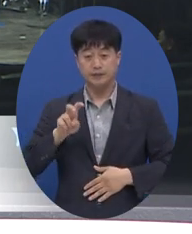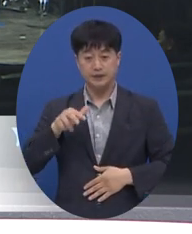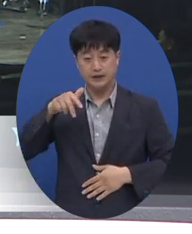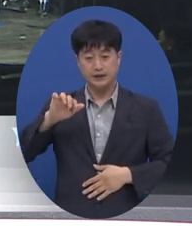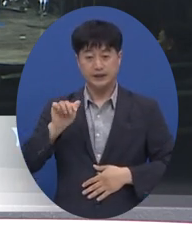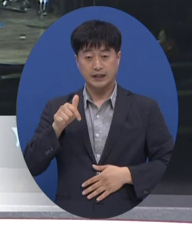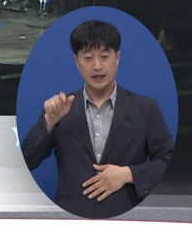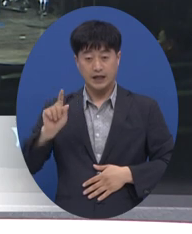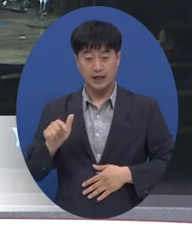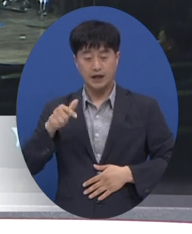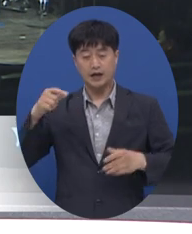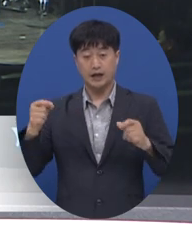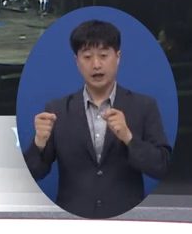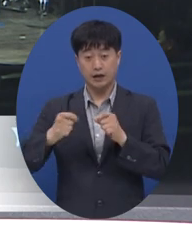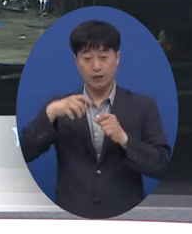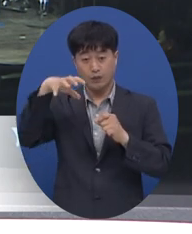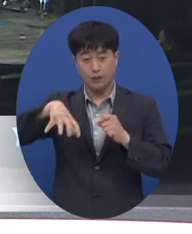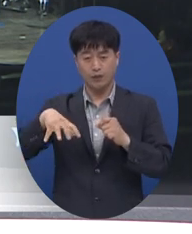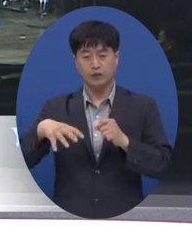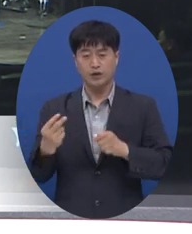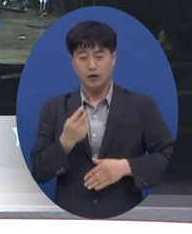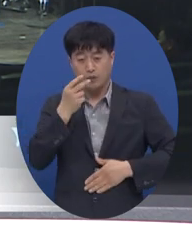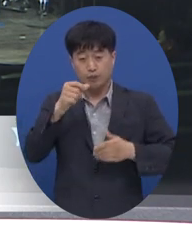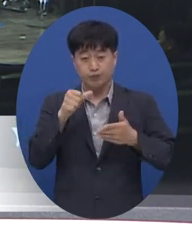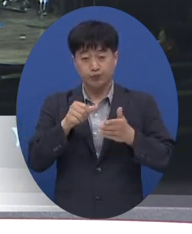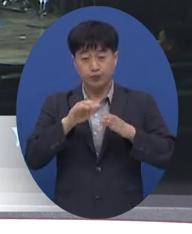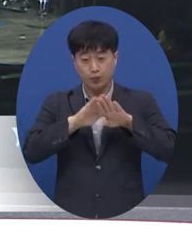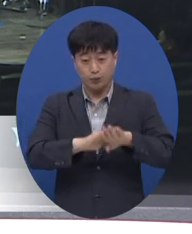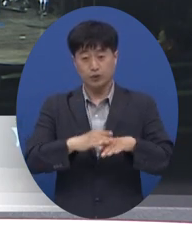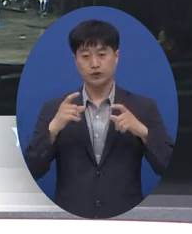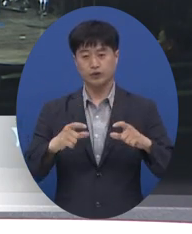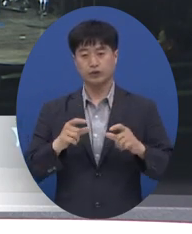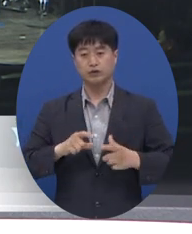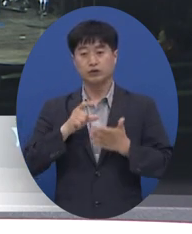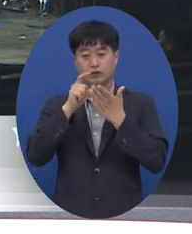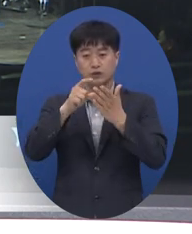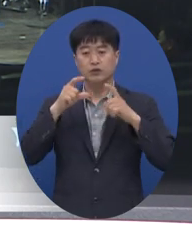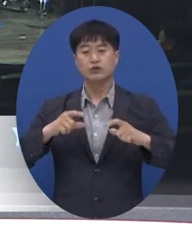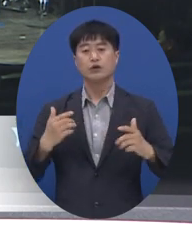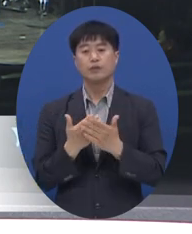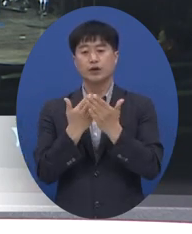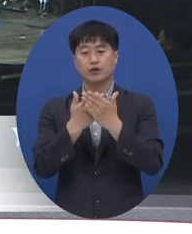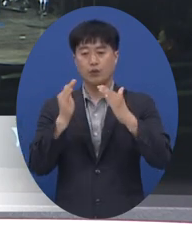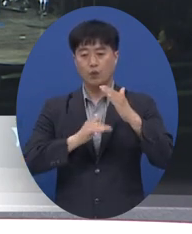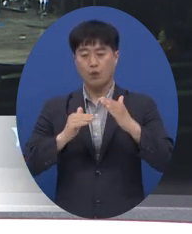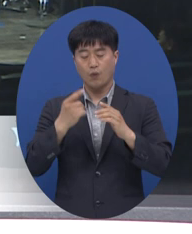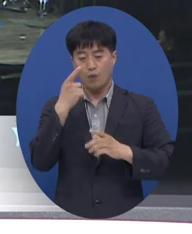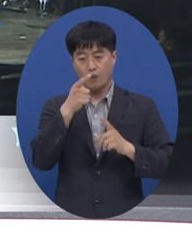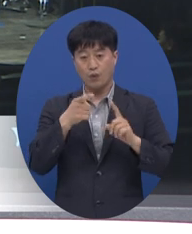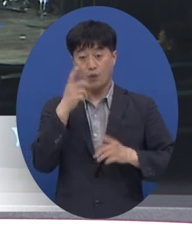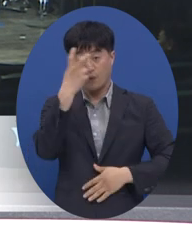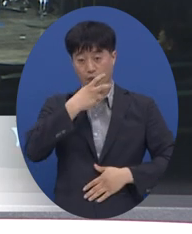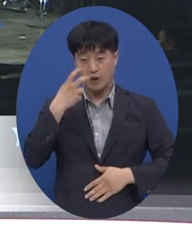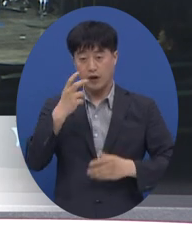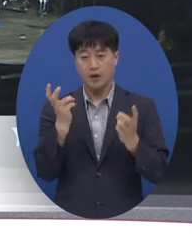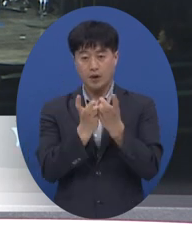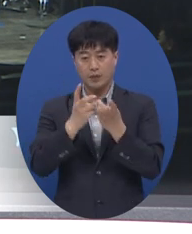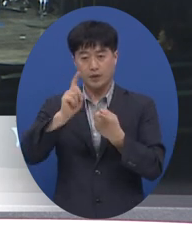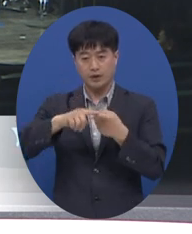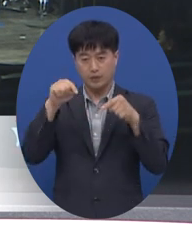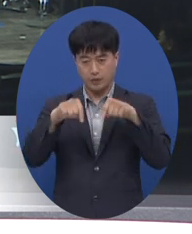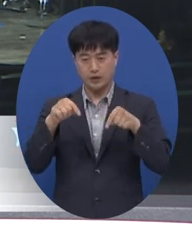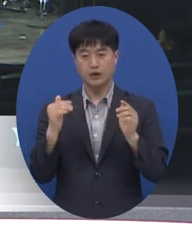일대가 유네스코 생물권 보전지역으로 등재된 것을 기념해 지역 활성화와 공동관리 방안 등에 대한 논의가